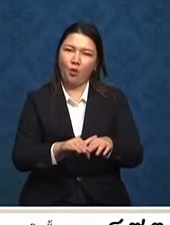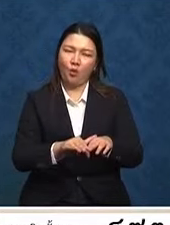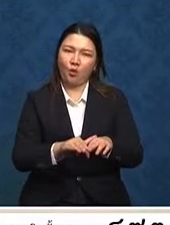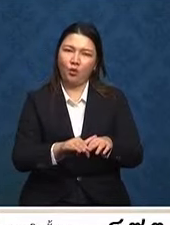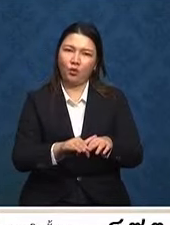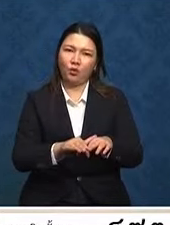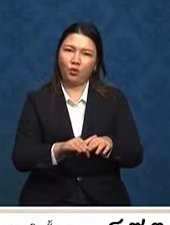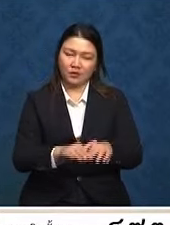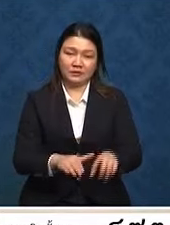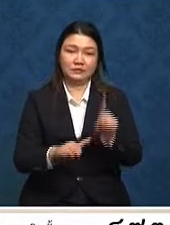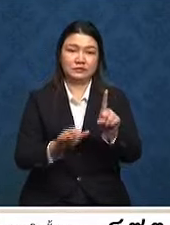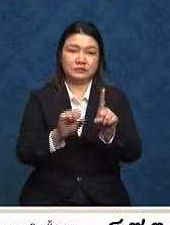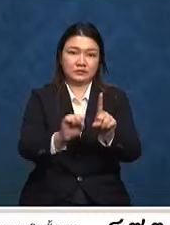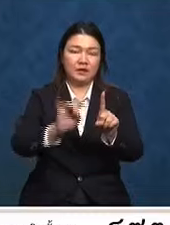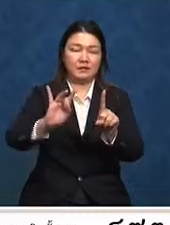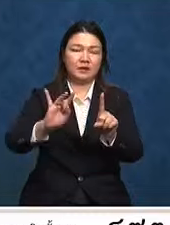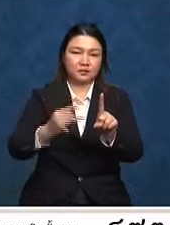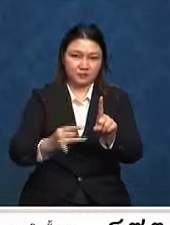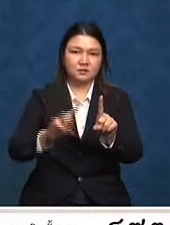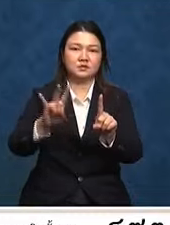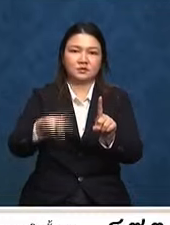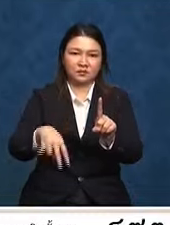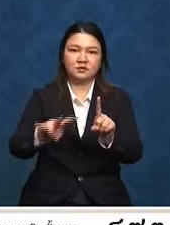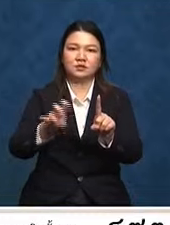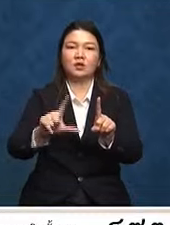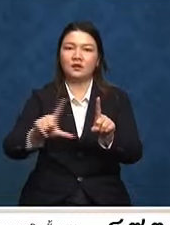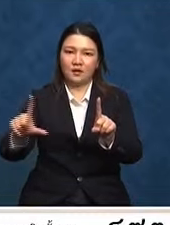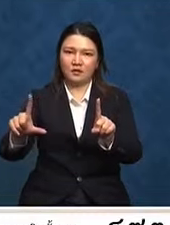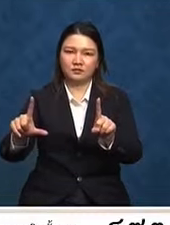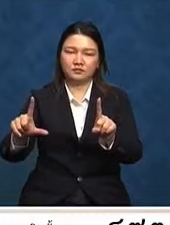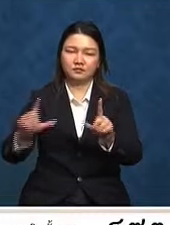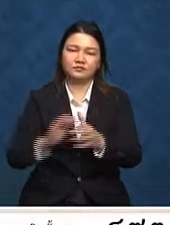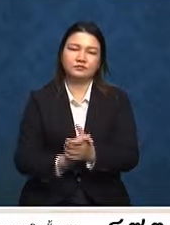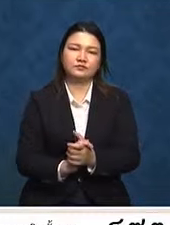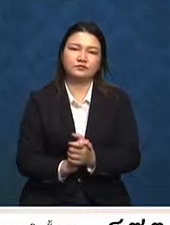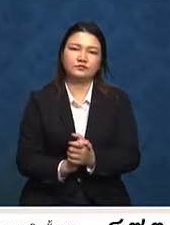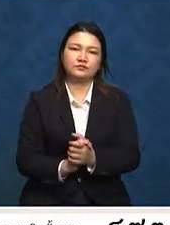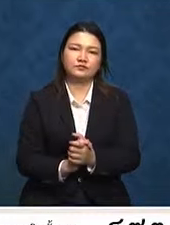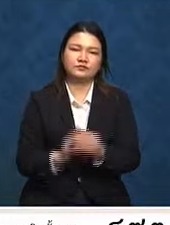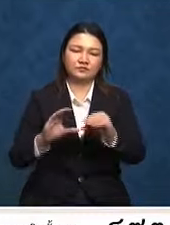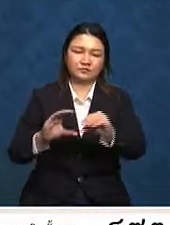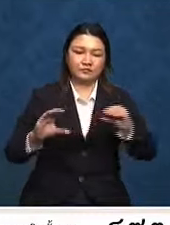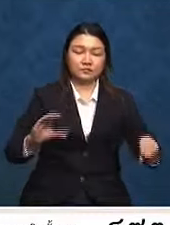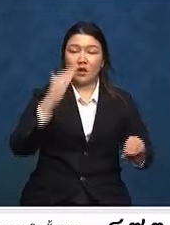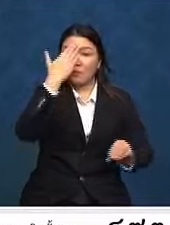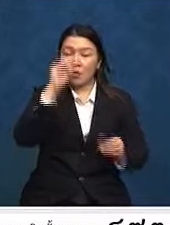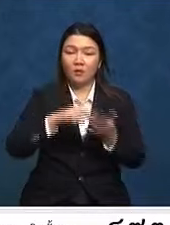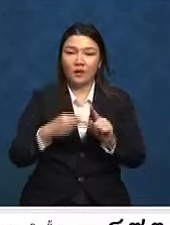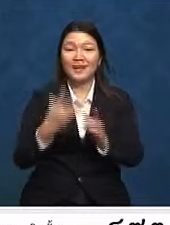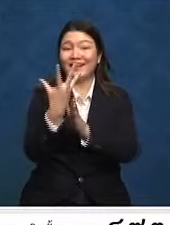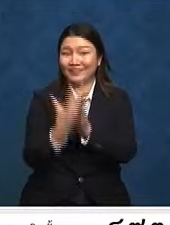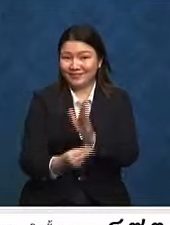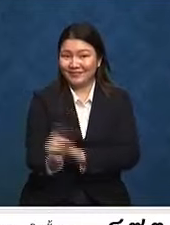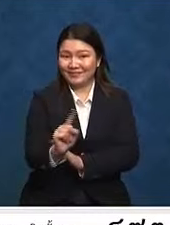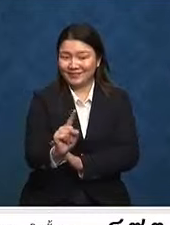ปีซึ่งเขาเรียกว่าสมัยนี้อาจจะไม่รู้จักกันแล้วนะ Zero Growth Budget ค ่ ะ อันนี้ที่ผมเสนอ